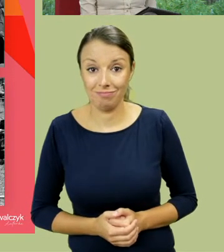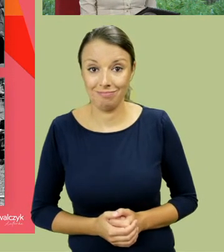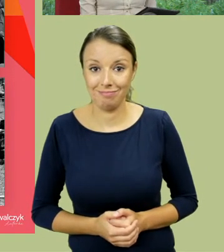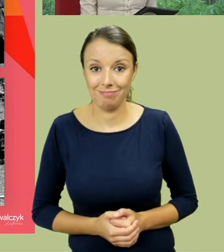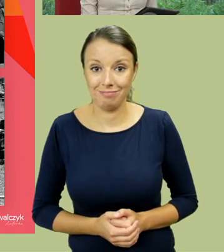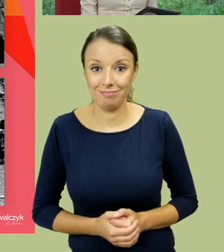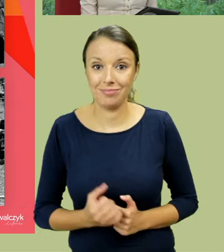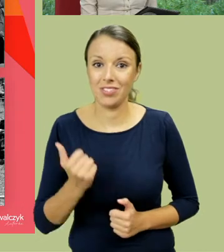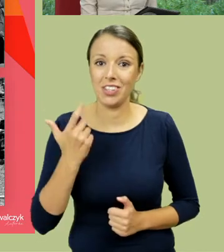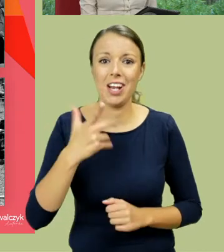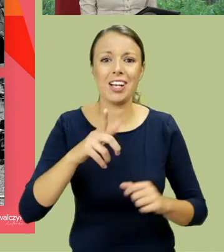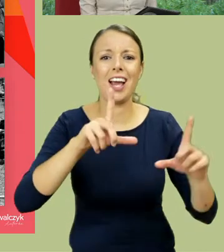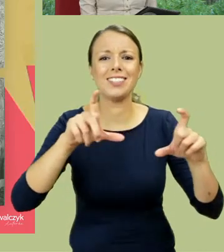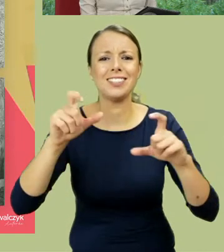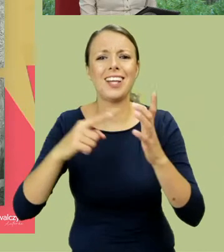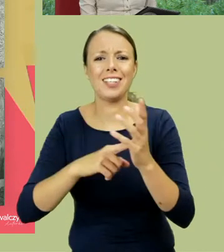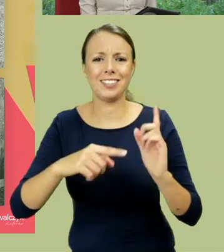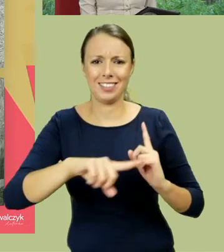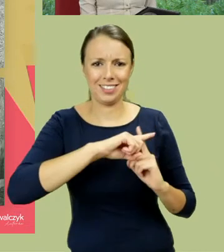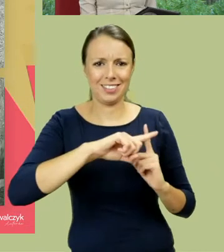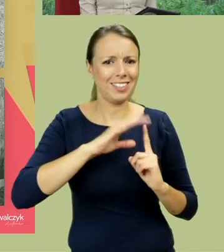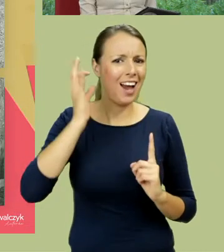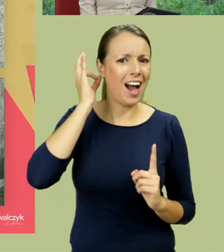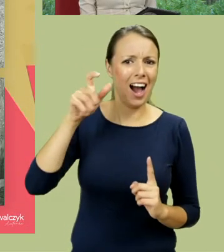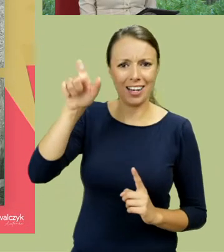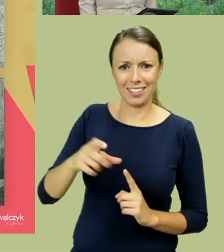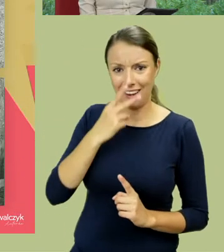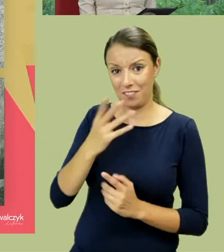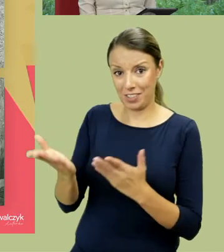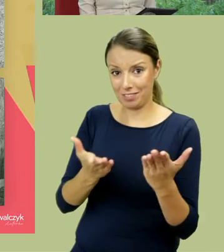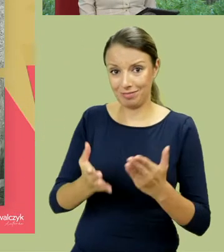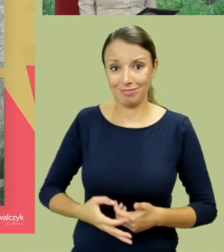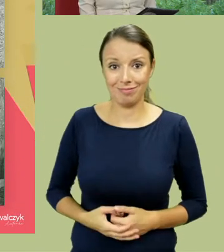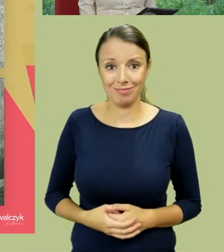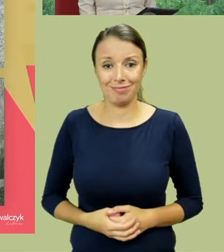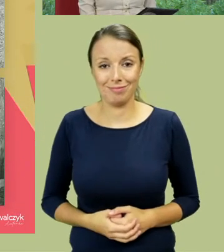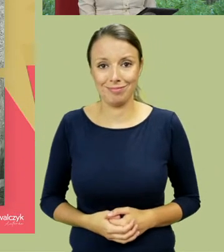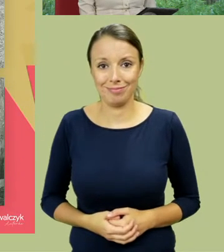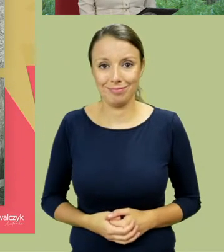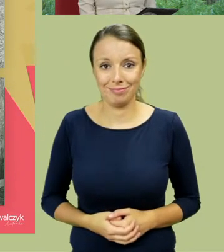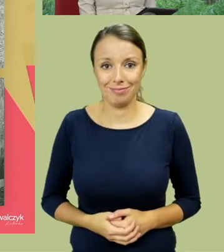kilka zdjęć harcerek, a tutaj już